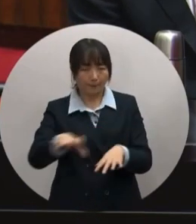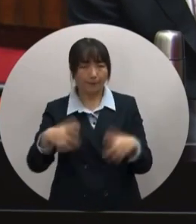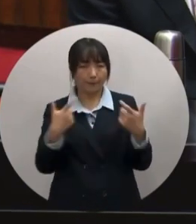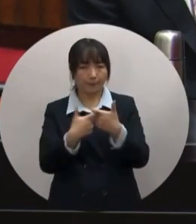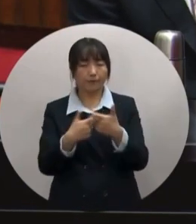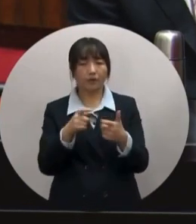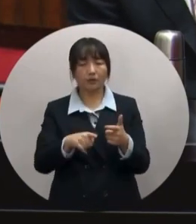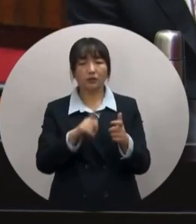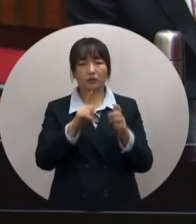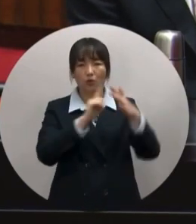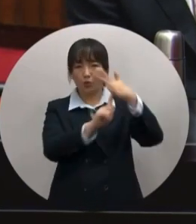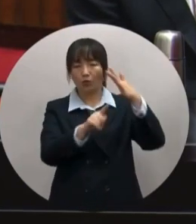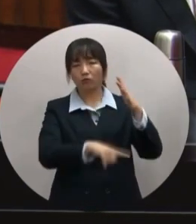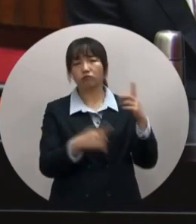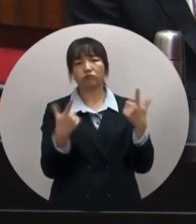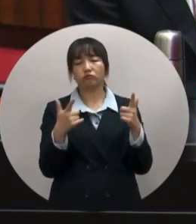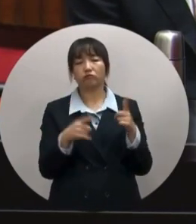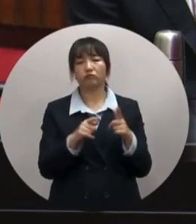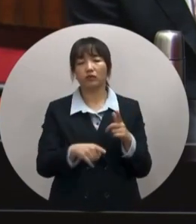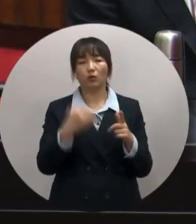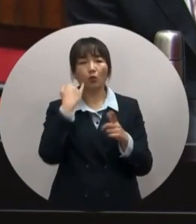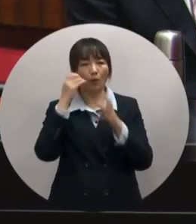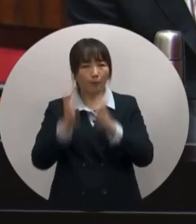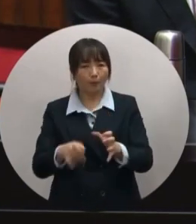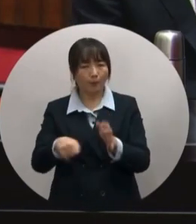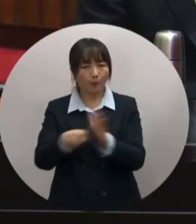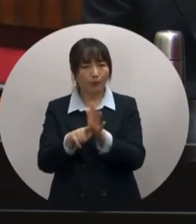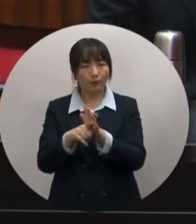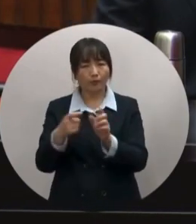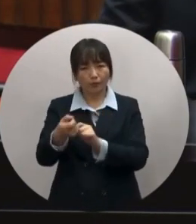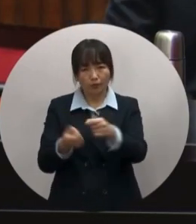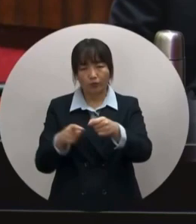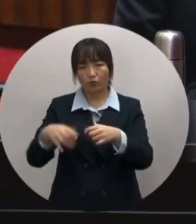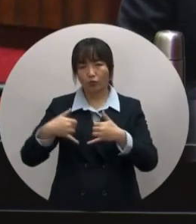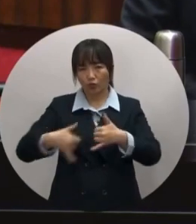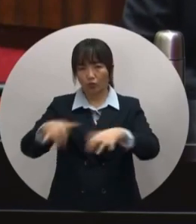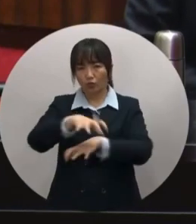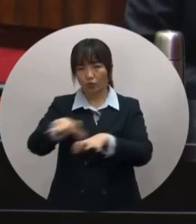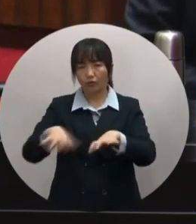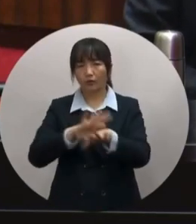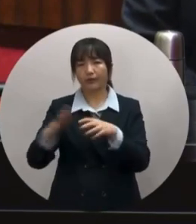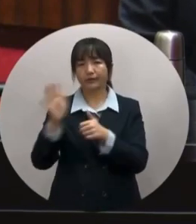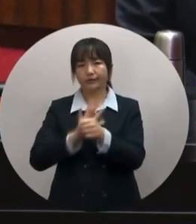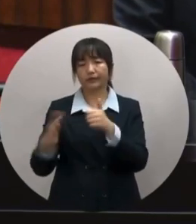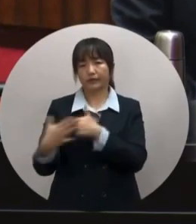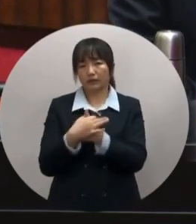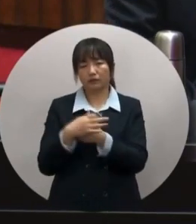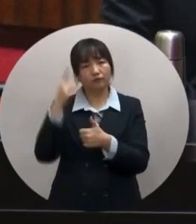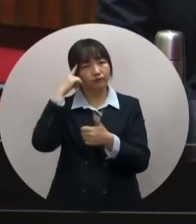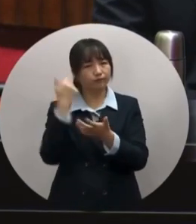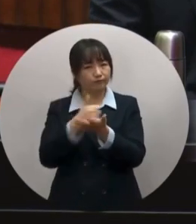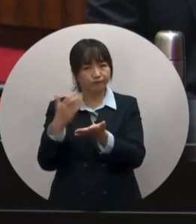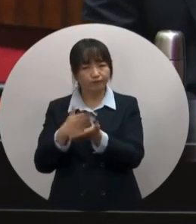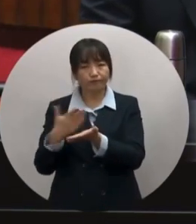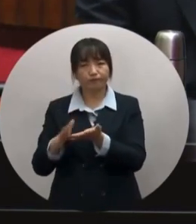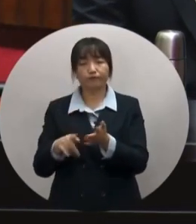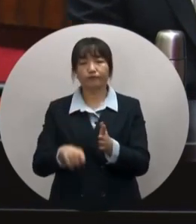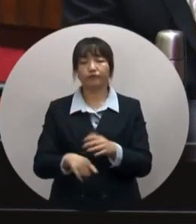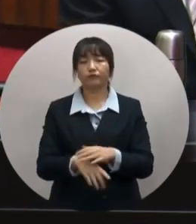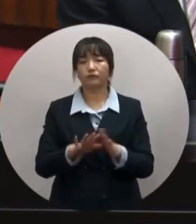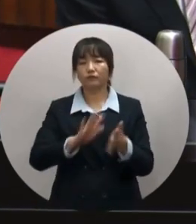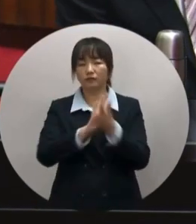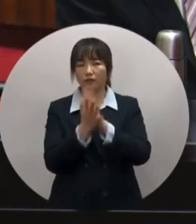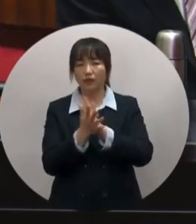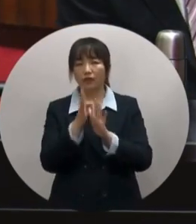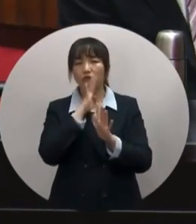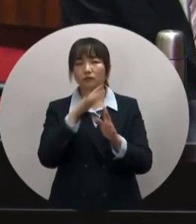但是因為它畢竟不是高速公路所以在設置的時候周邊的道路環境啊會限制我們可是我們來克服再來就是整